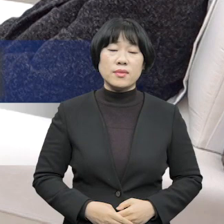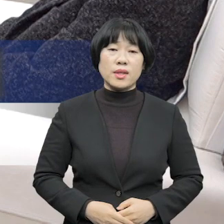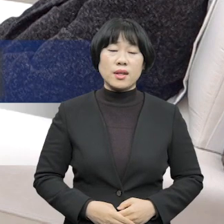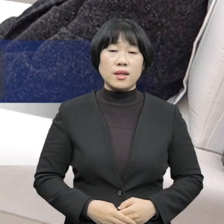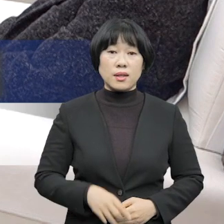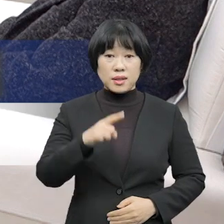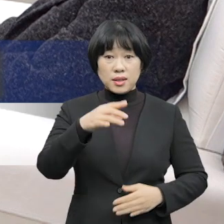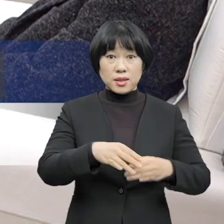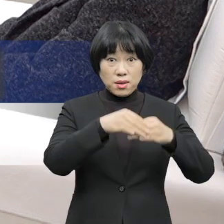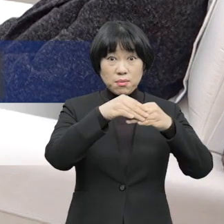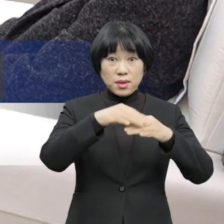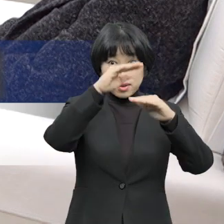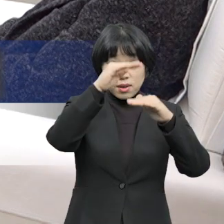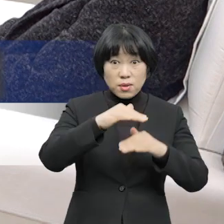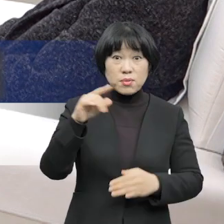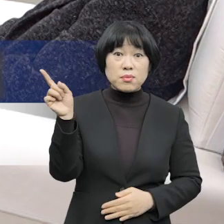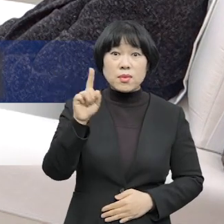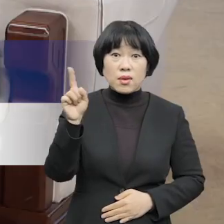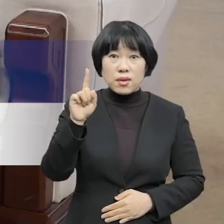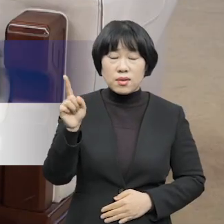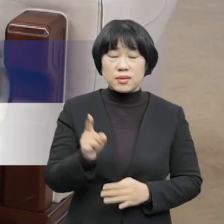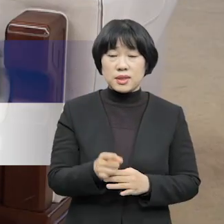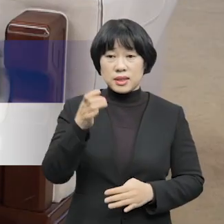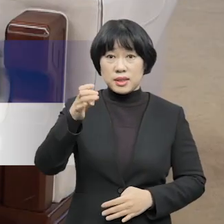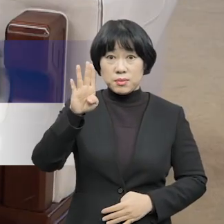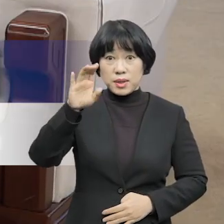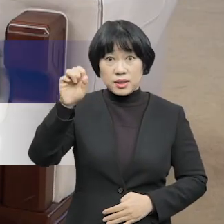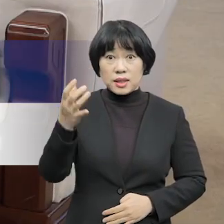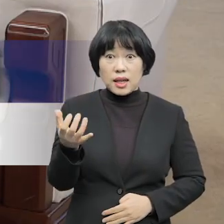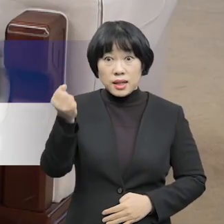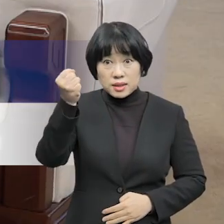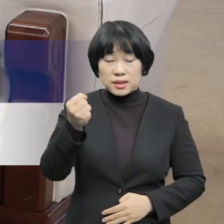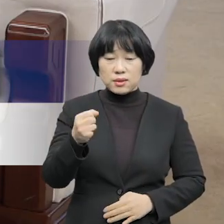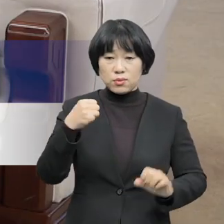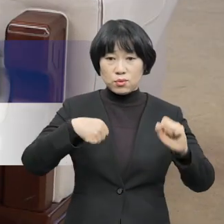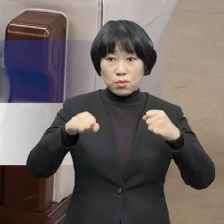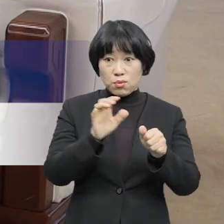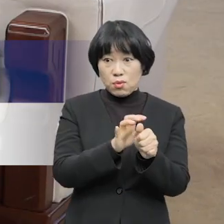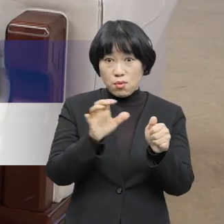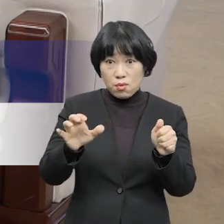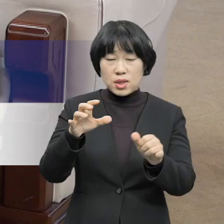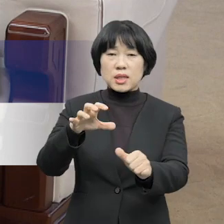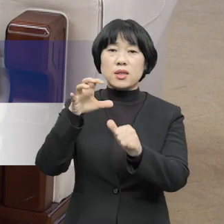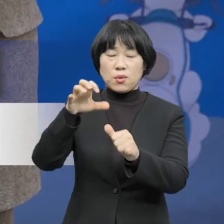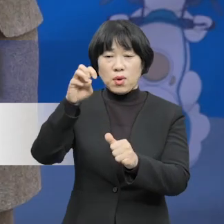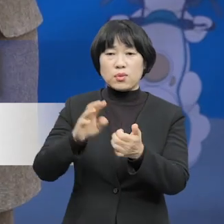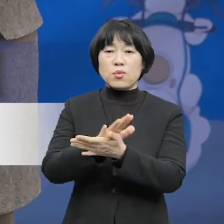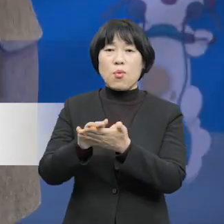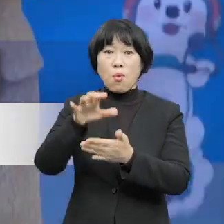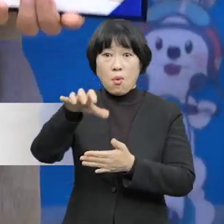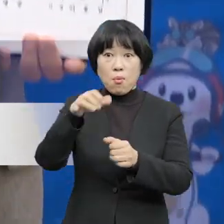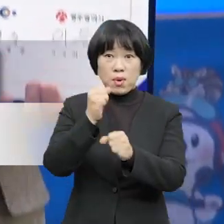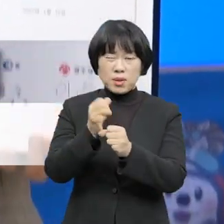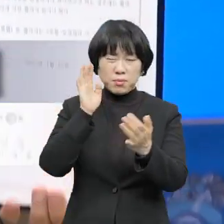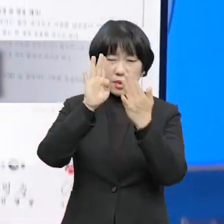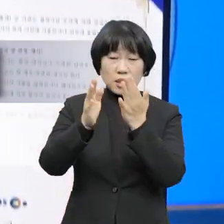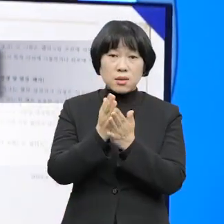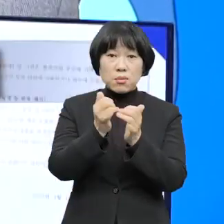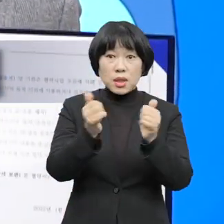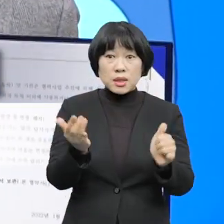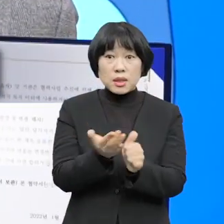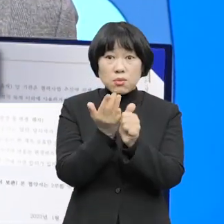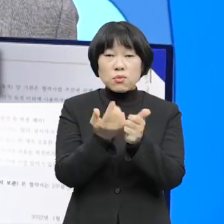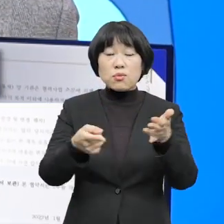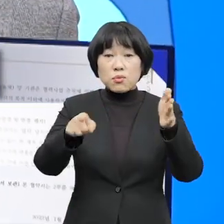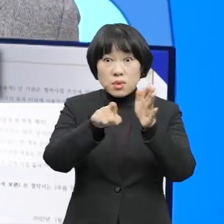광주시와 EBS는 이번 협약을 통해 EBS의 캐릭터를 활용한 광주 캐릭터랜드 조성, 미래인재 양성을 위한